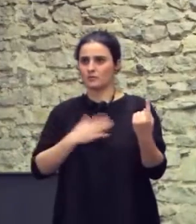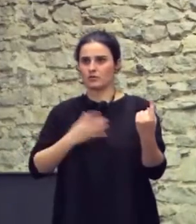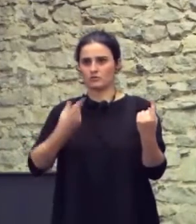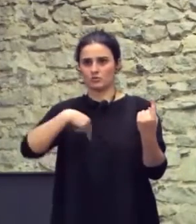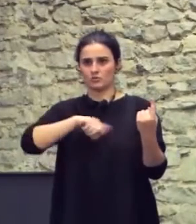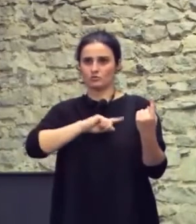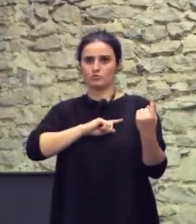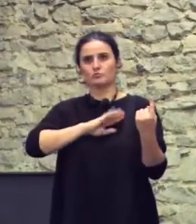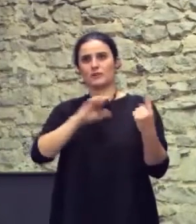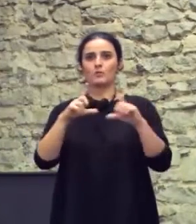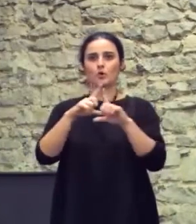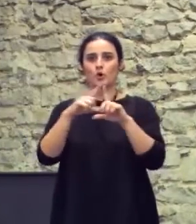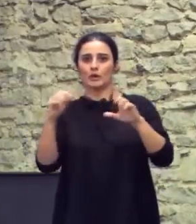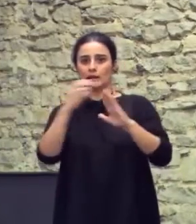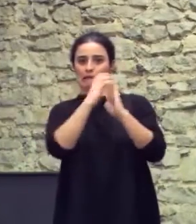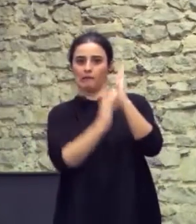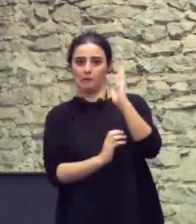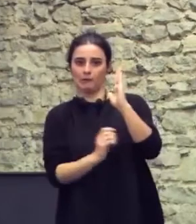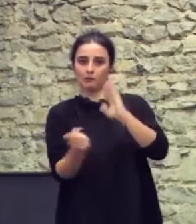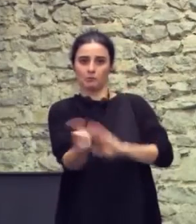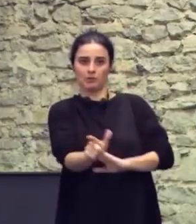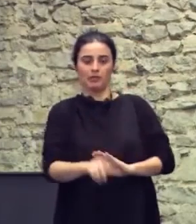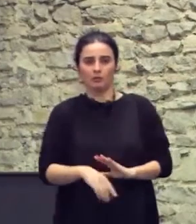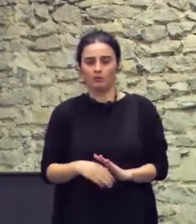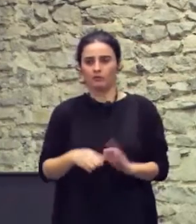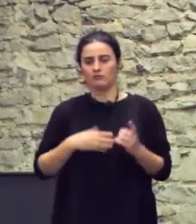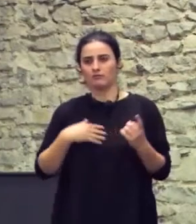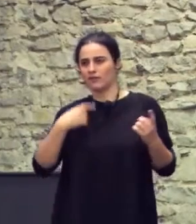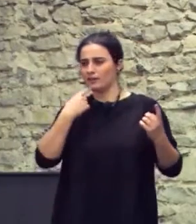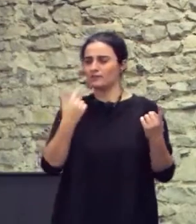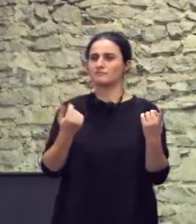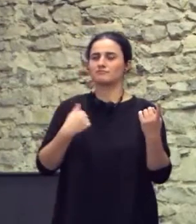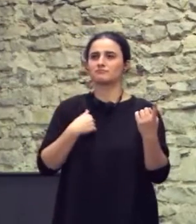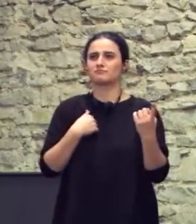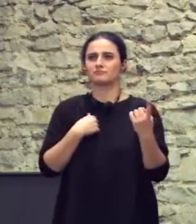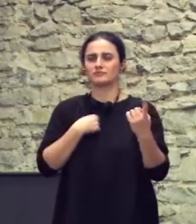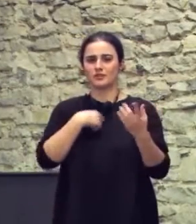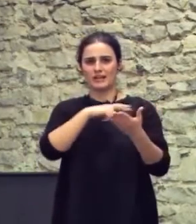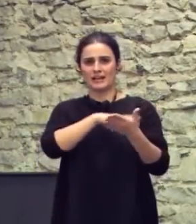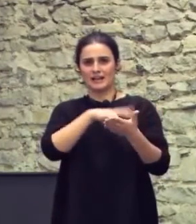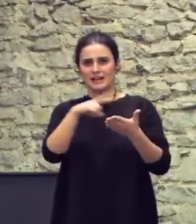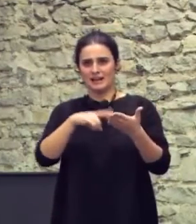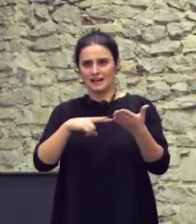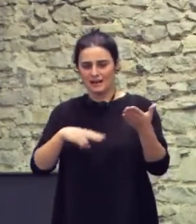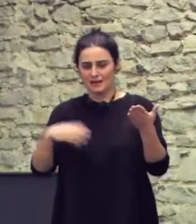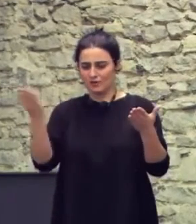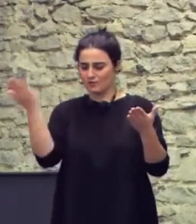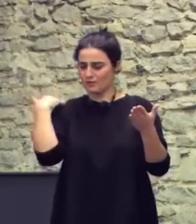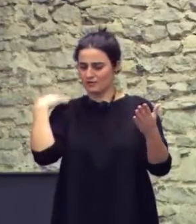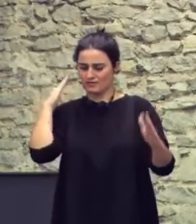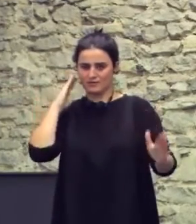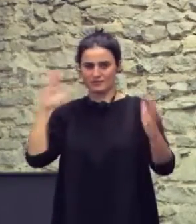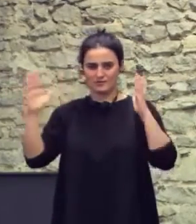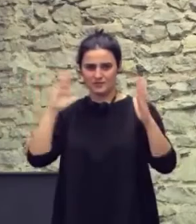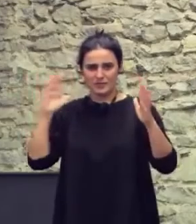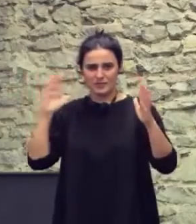ditugula Korte Inglesean, baino handiagoak, ez? Nik irakurtzen ditut 70, 80 hamarkadako mugimendu